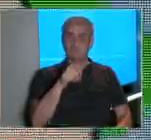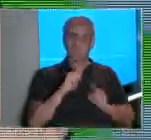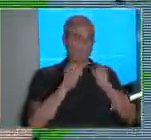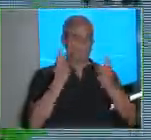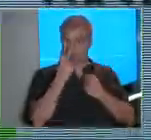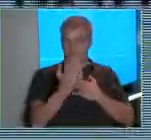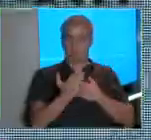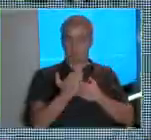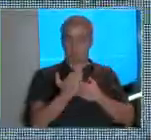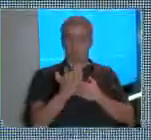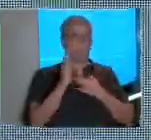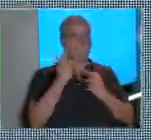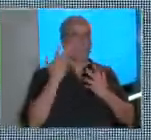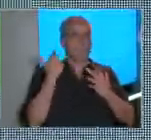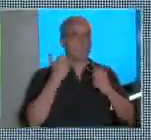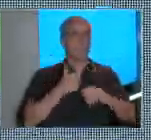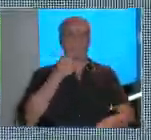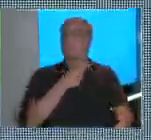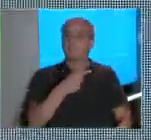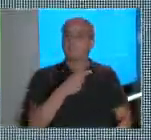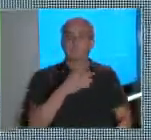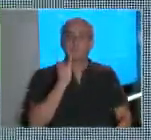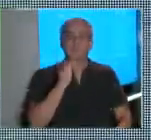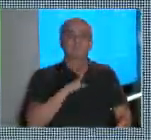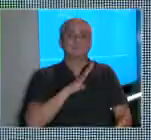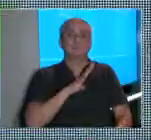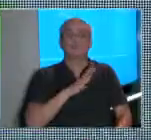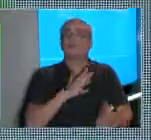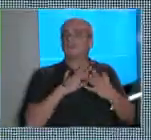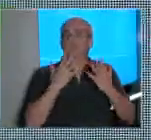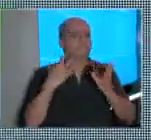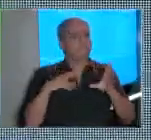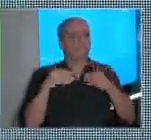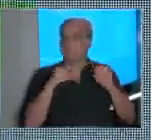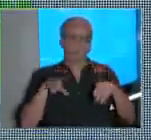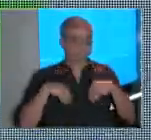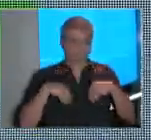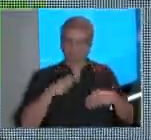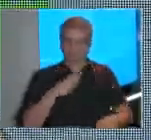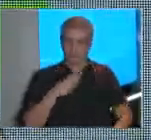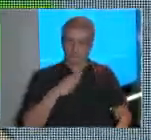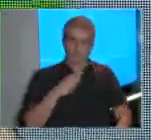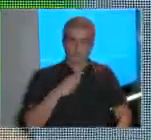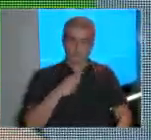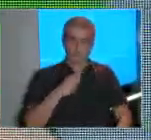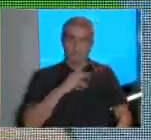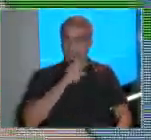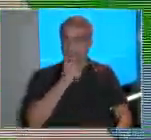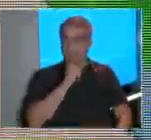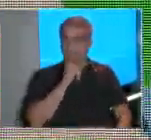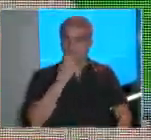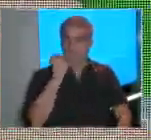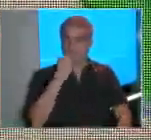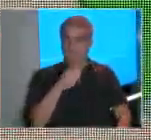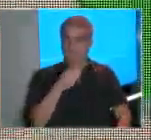אבסורד לראות על מה הלכו אז המנהיגים, איזה סיכון דרמטי ואיזו פשרה דרמטית הם קיבלו. מה שבירוק